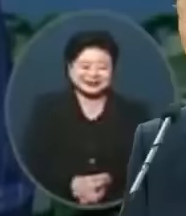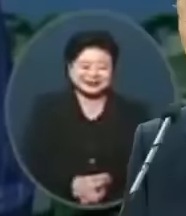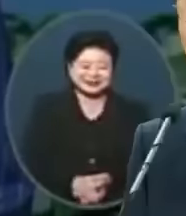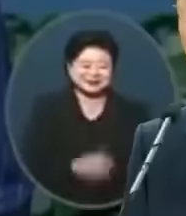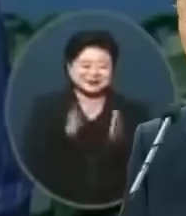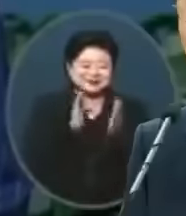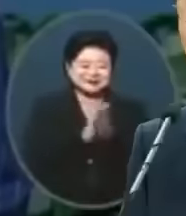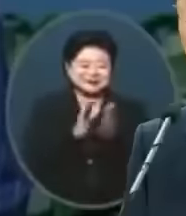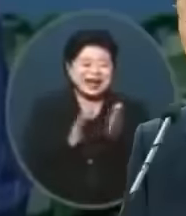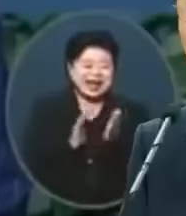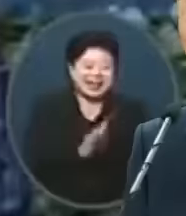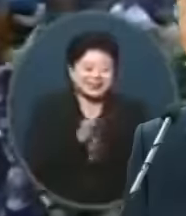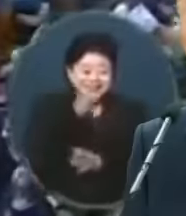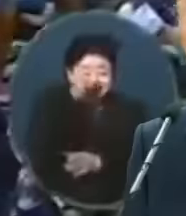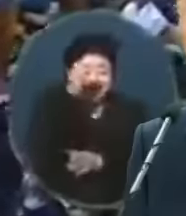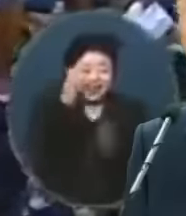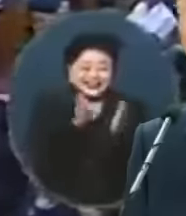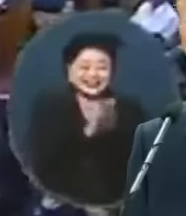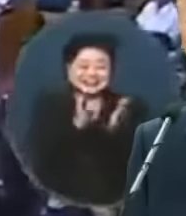할렐루야.